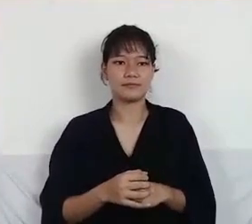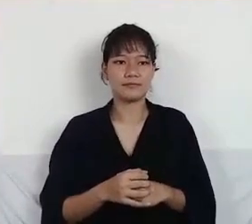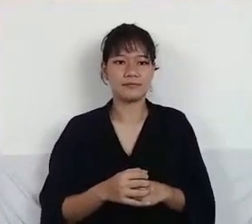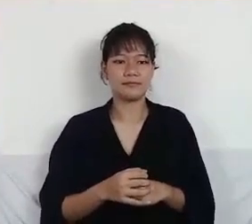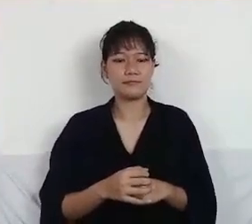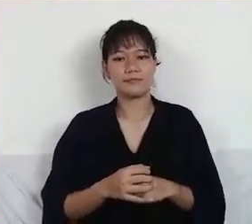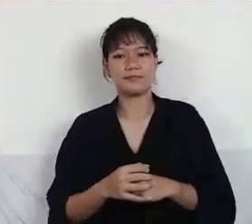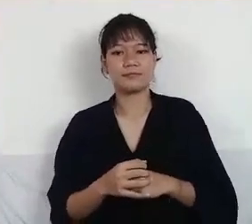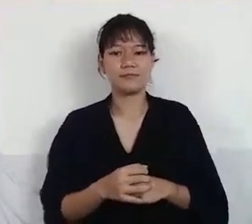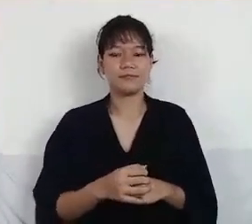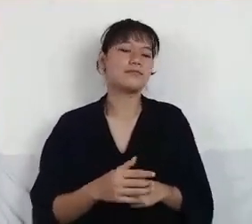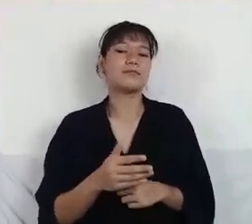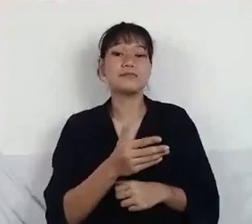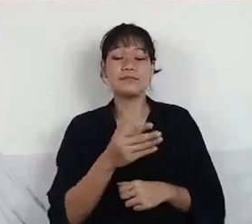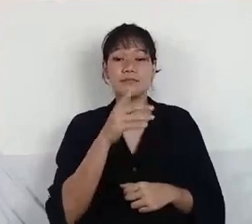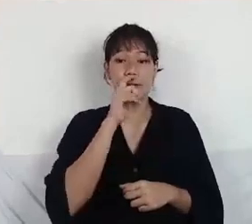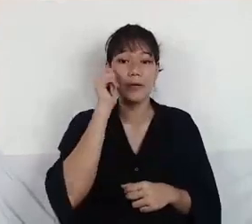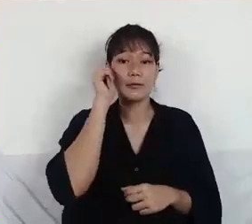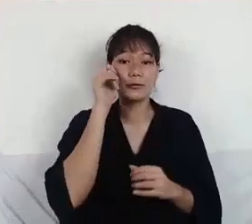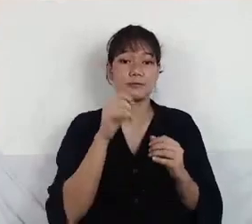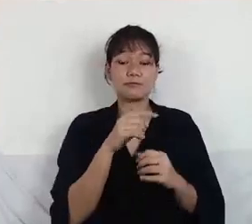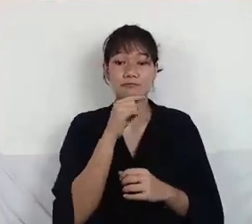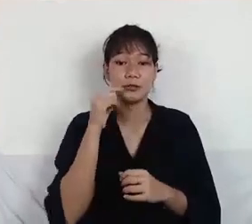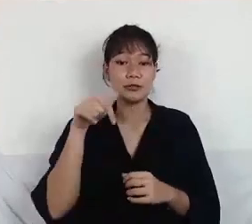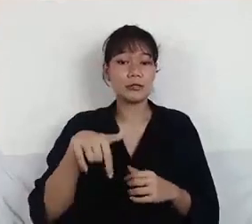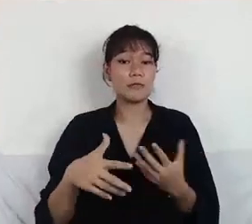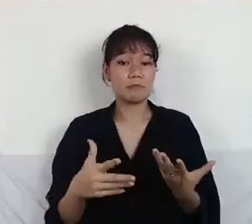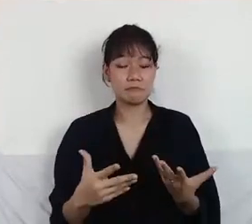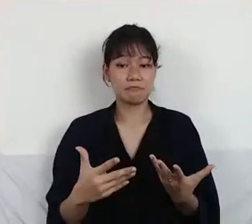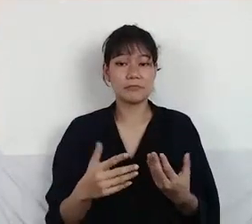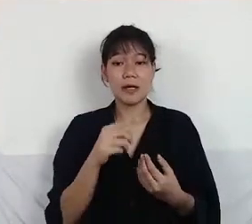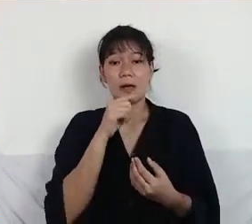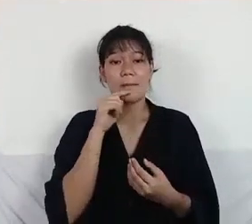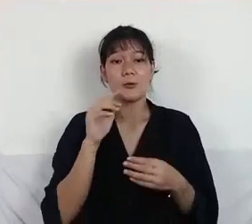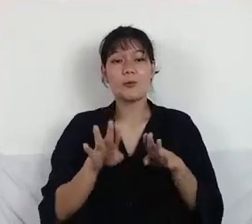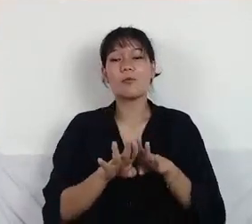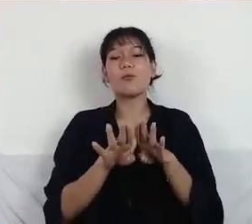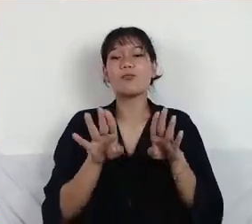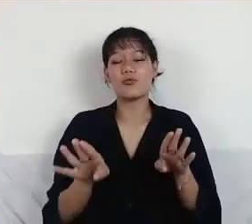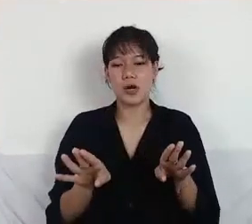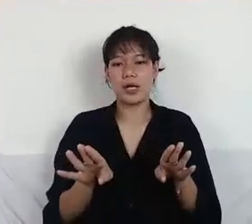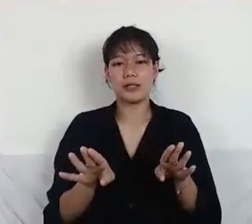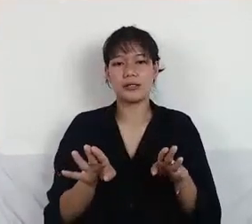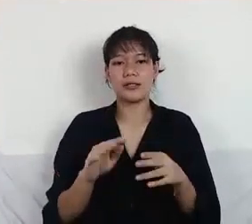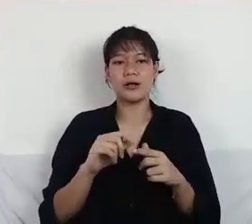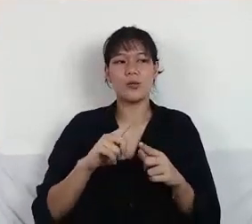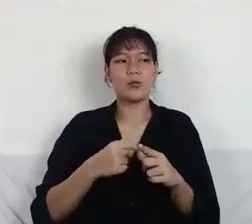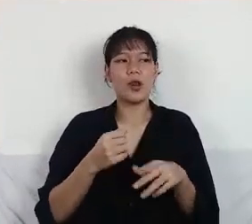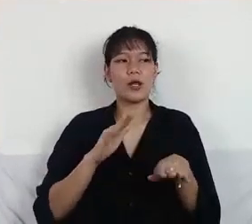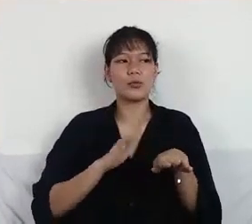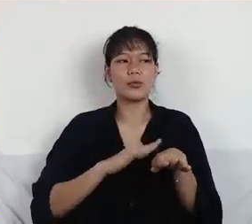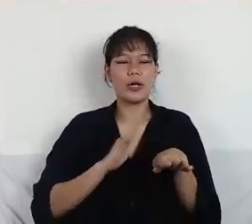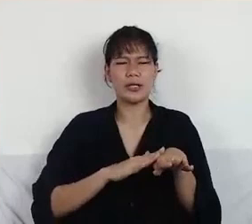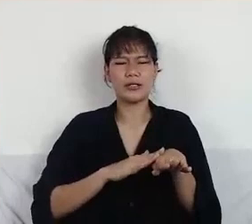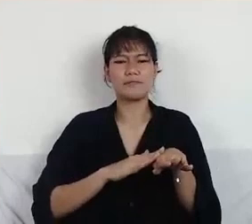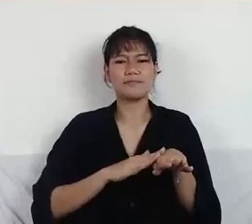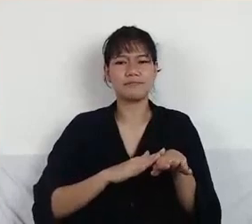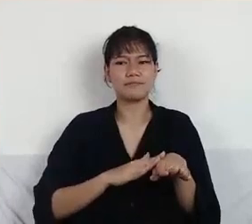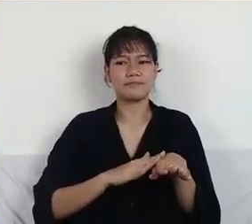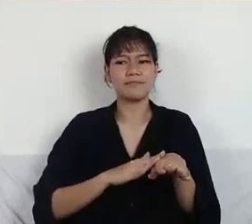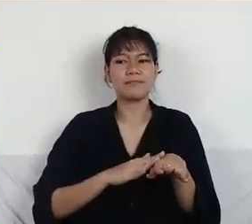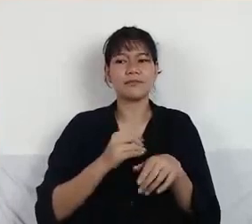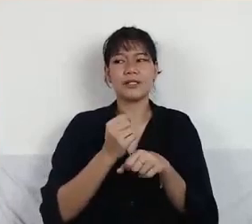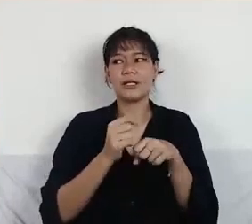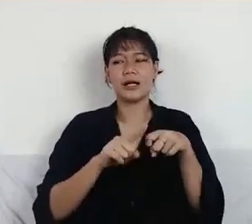Bapak, Ibu, dan Saudara sekalian, minggu ini, minggu pembuka dalam rangka Bulan Budaya GKI